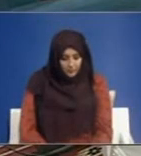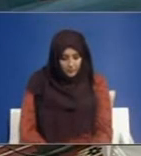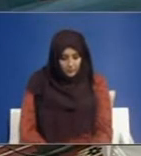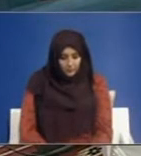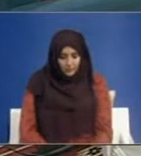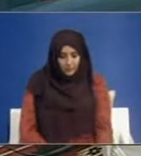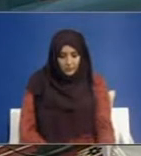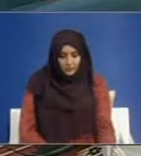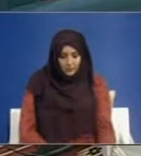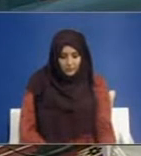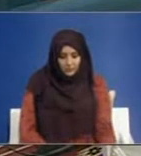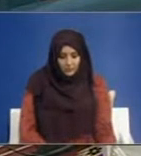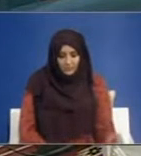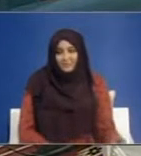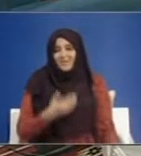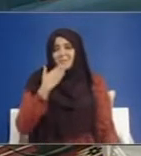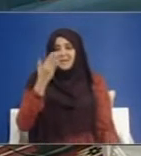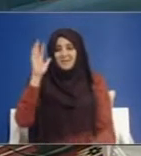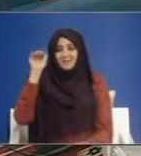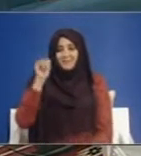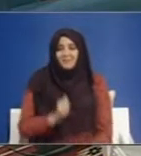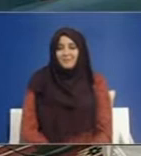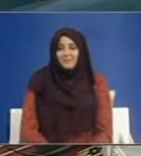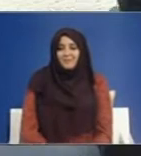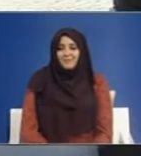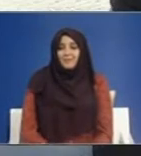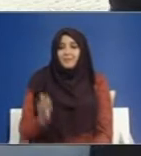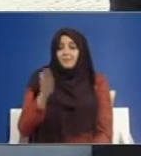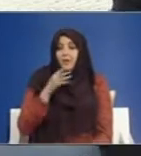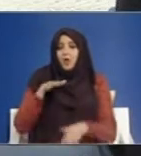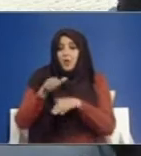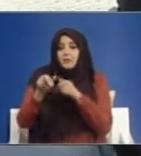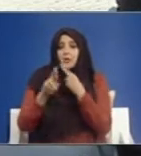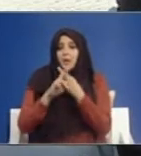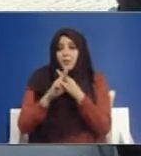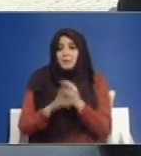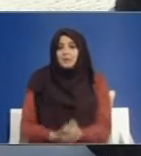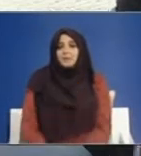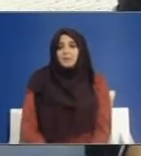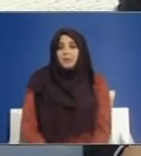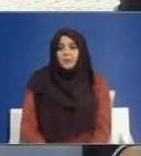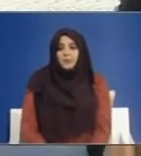خير. الله يسلمك أختي، الله يسلمك. بارك فيك. شيخنا تفضل.